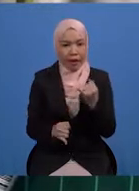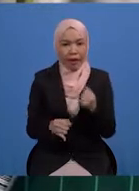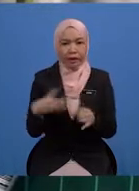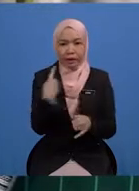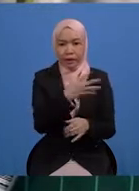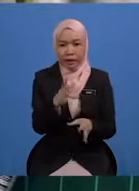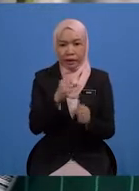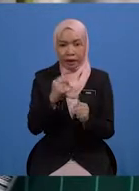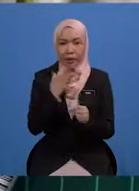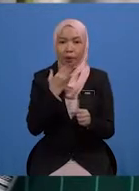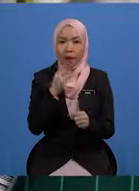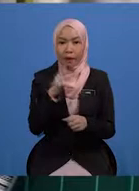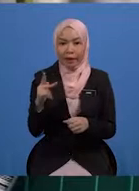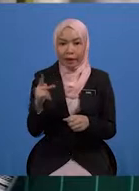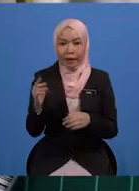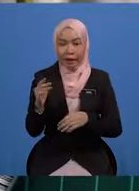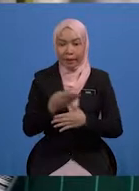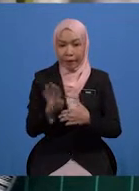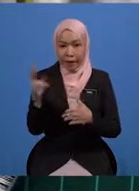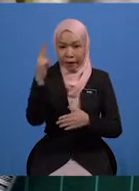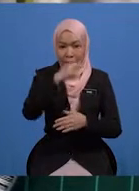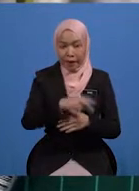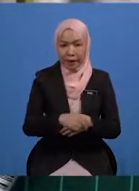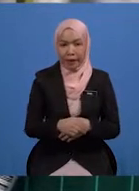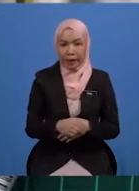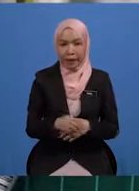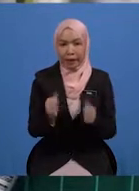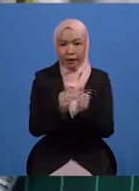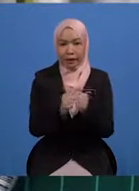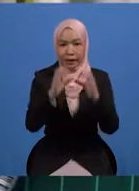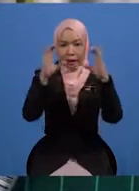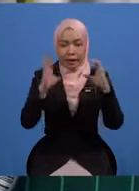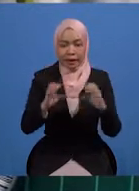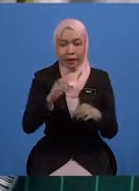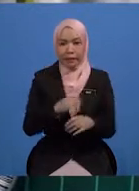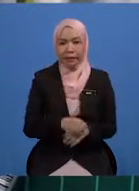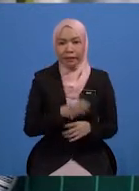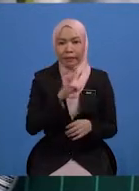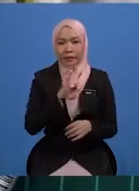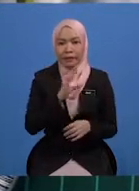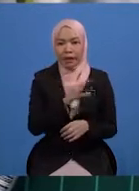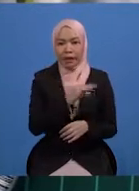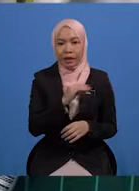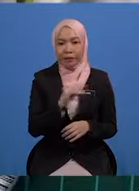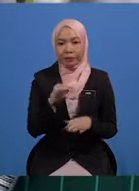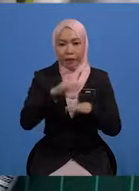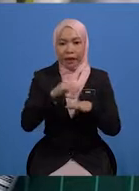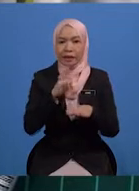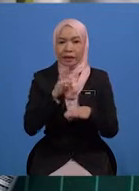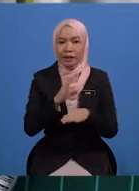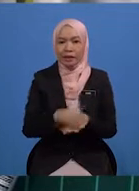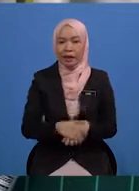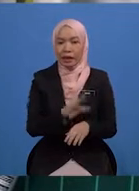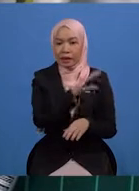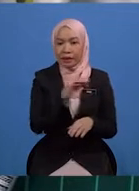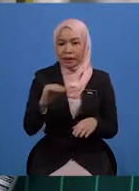kering atas basah dan diselang-selikan dengan teknik kering atas kering. Dalam teknik kering